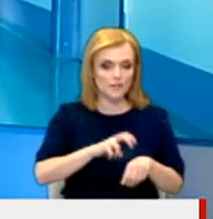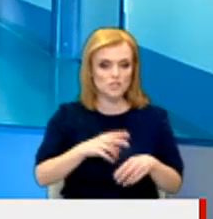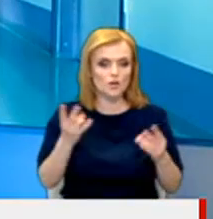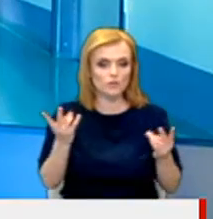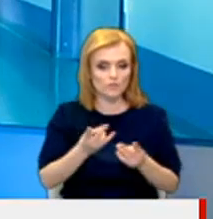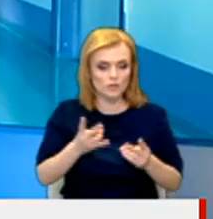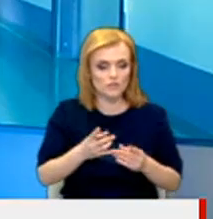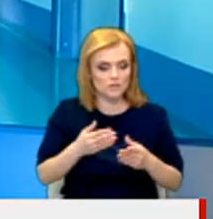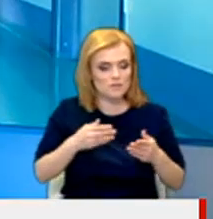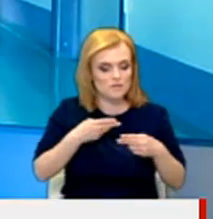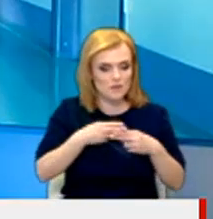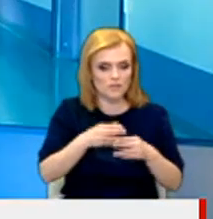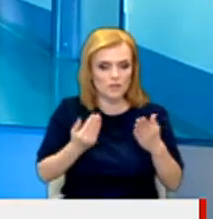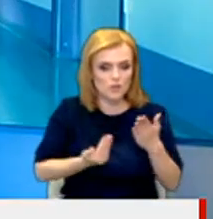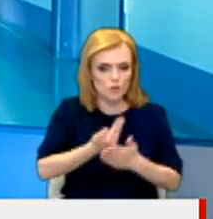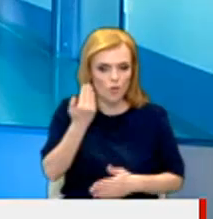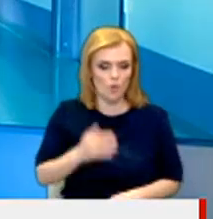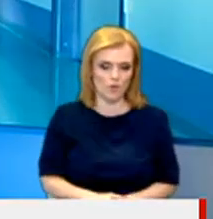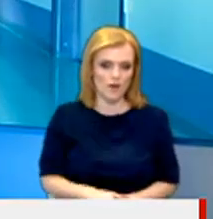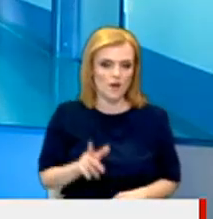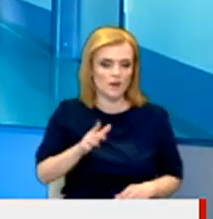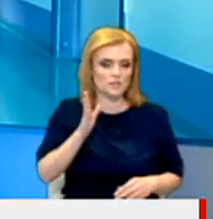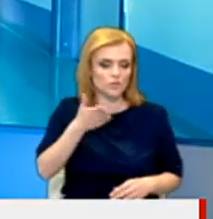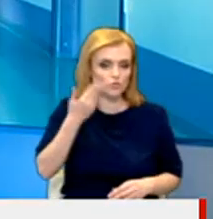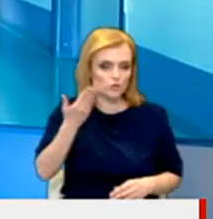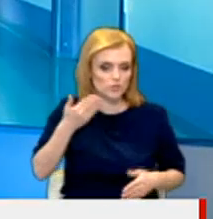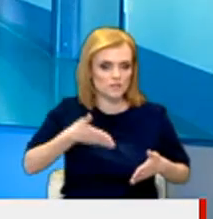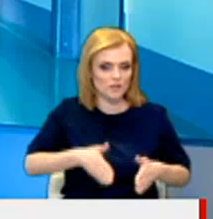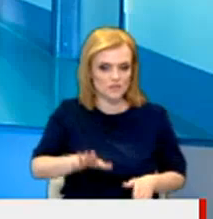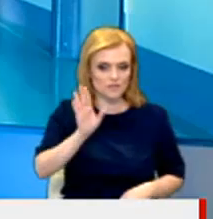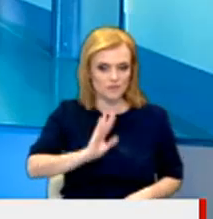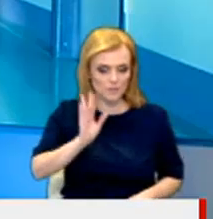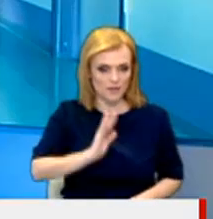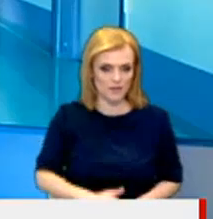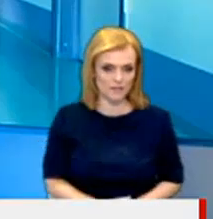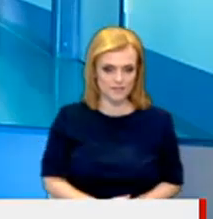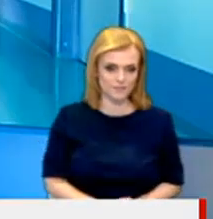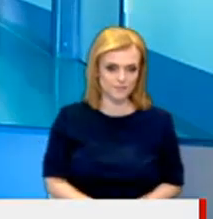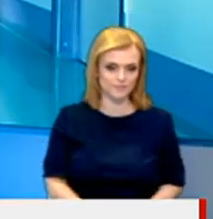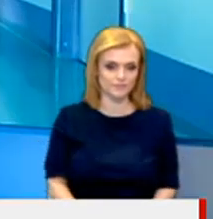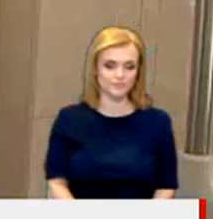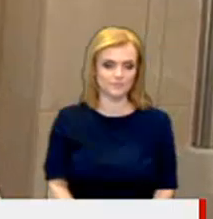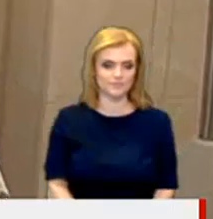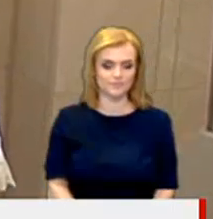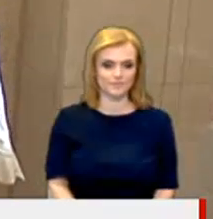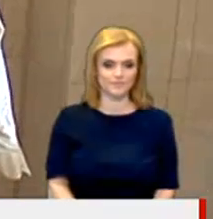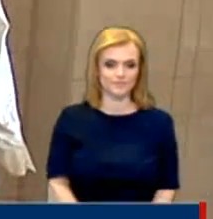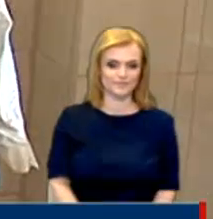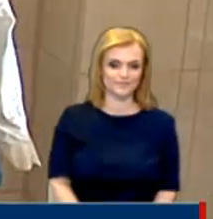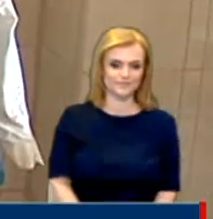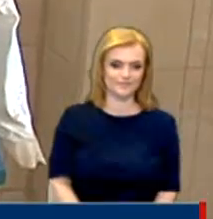supravegherea copilului în timpul nașterii. Evenimentul a fost organizat în ajunul Zilei Internaționale a Prematurității.